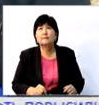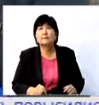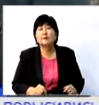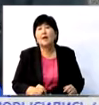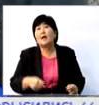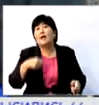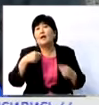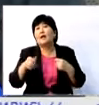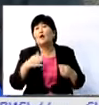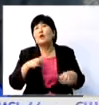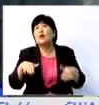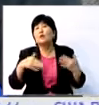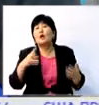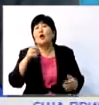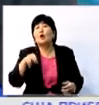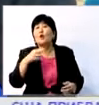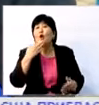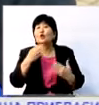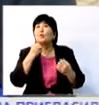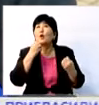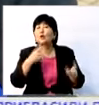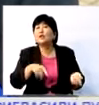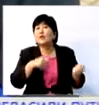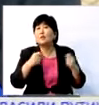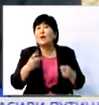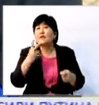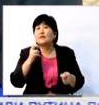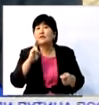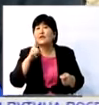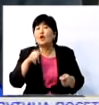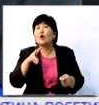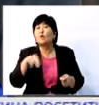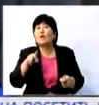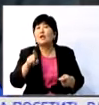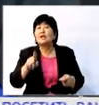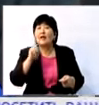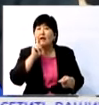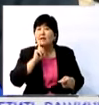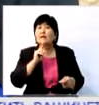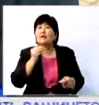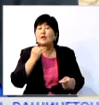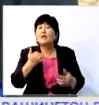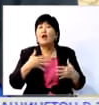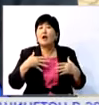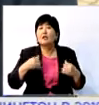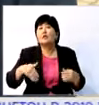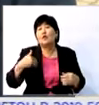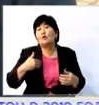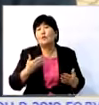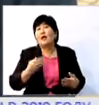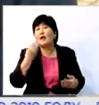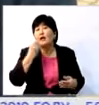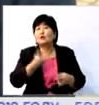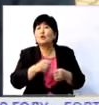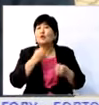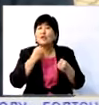На ярмарке мы предлагаем мед. Спрос хороший. Привезли 200 килограмм меда. Это и сладкий продукт, и для здоровья полезно. Качество